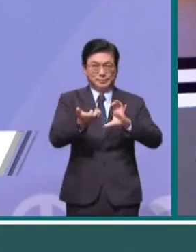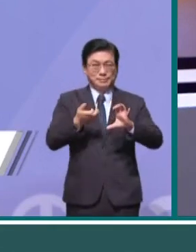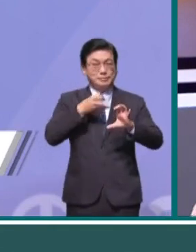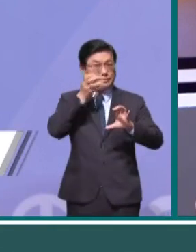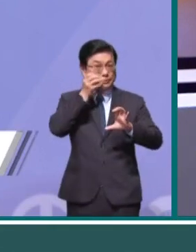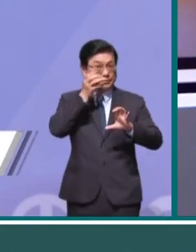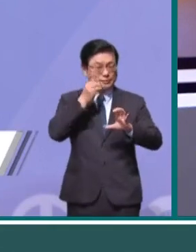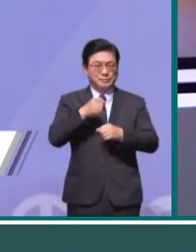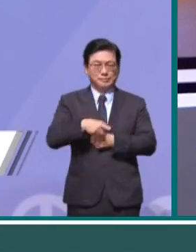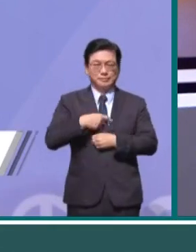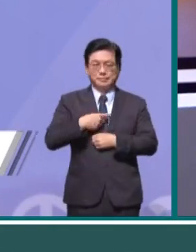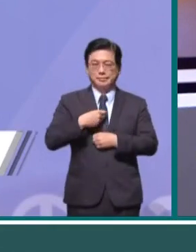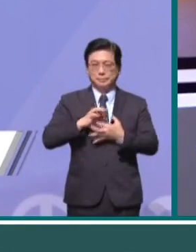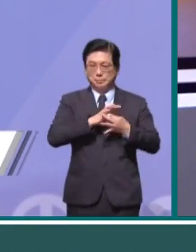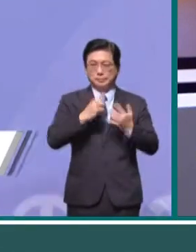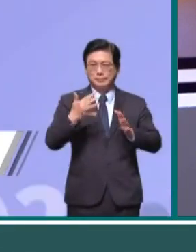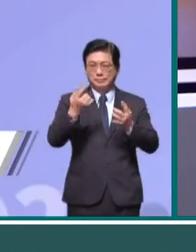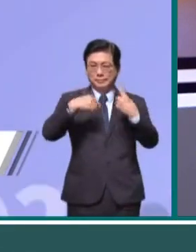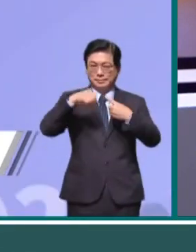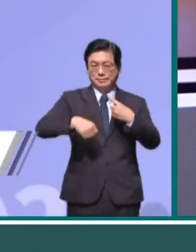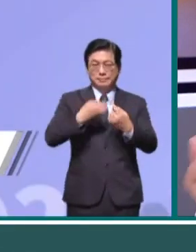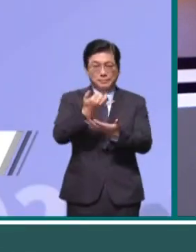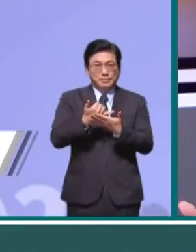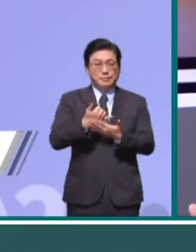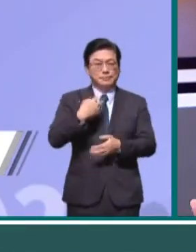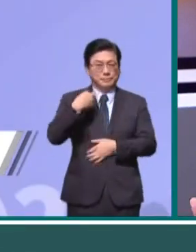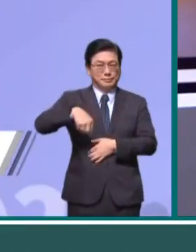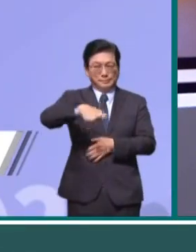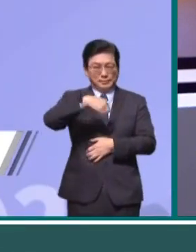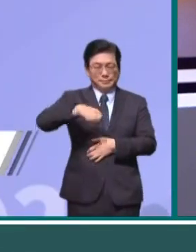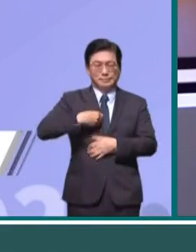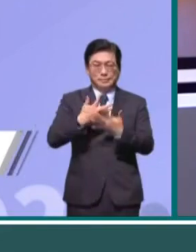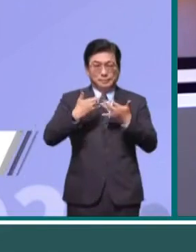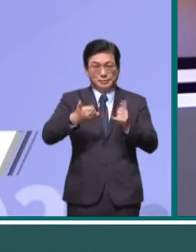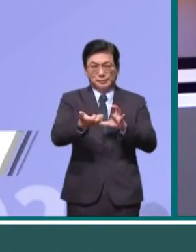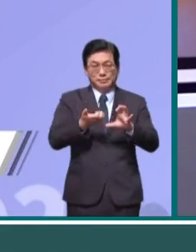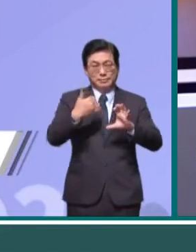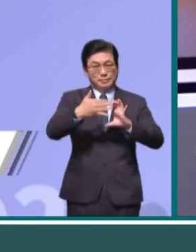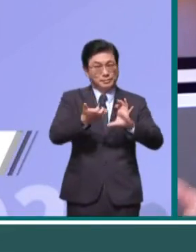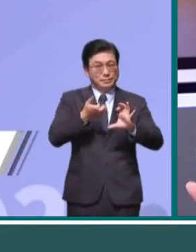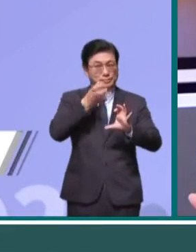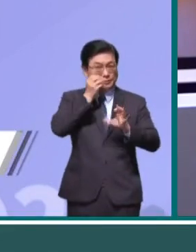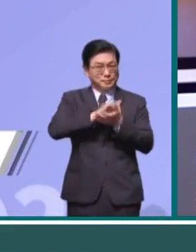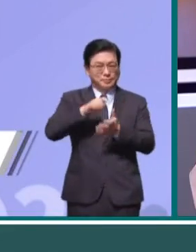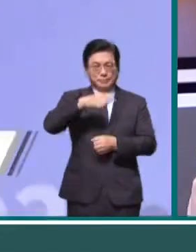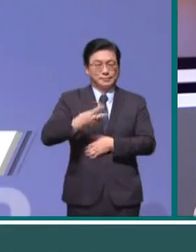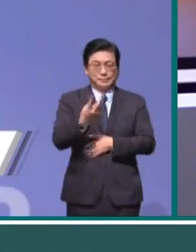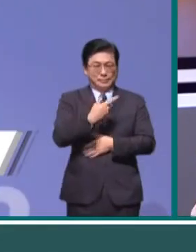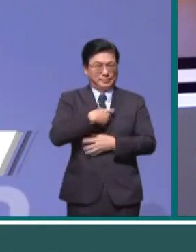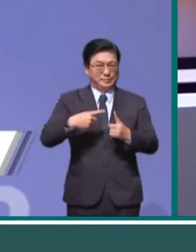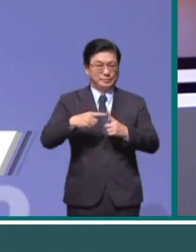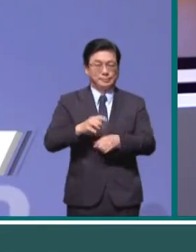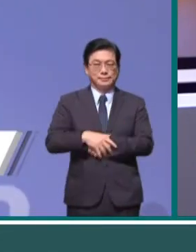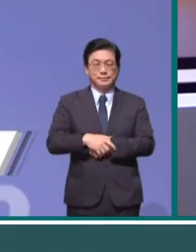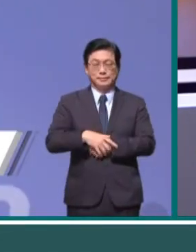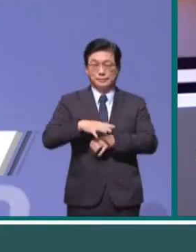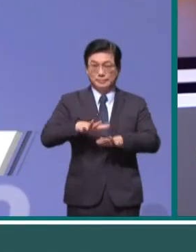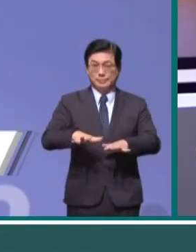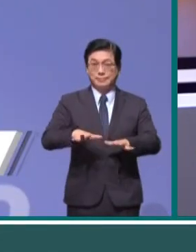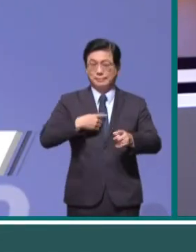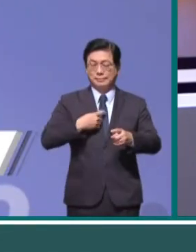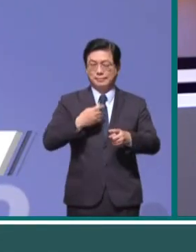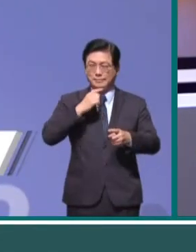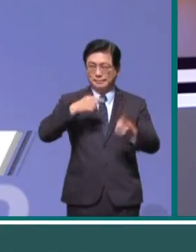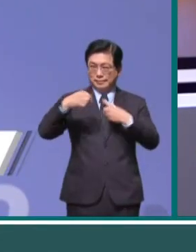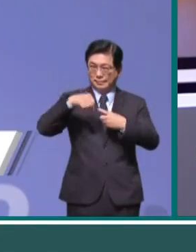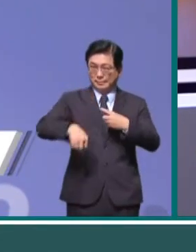文哲这8年恶搞台北市的这个执政之后，到底这三个好酸林要带给台北市是